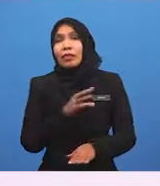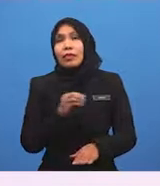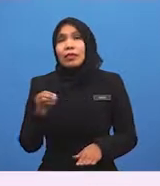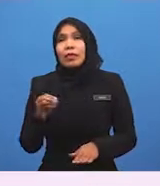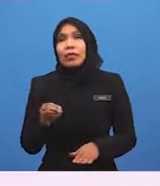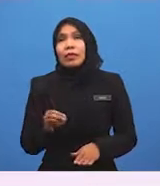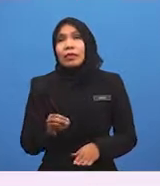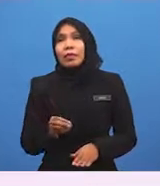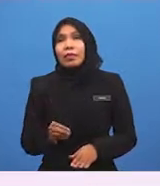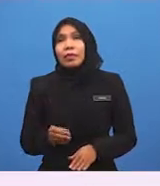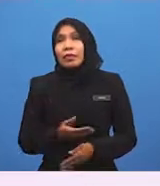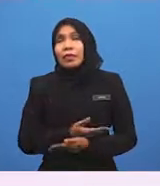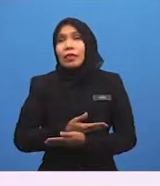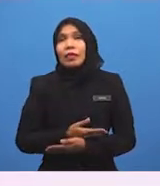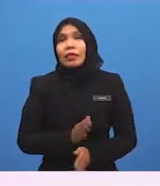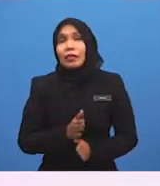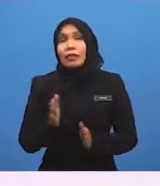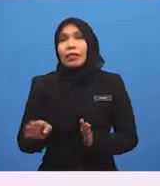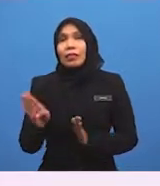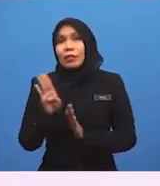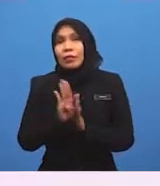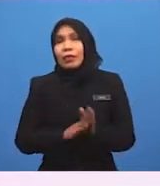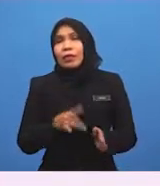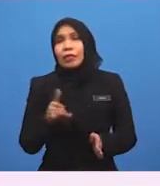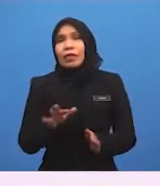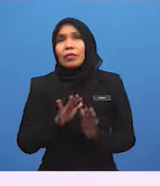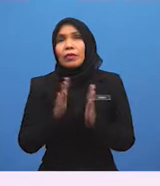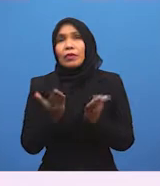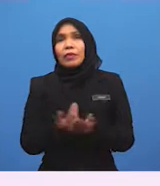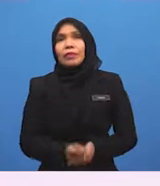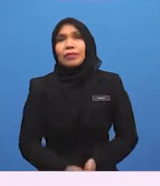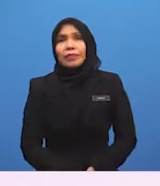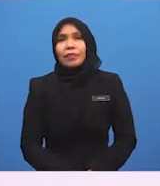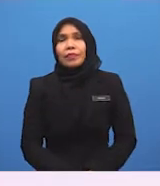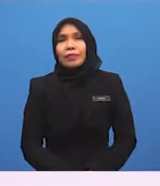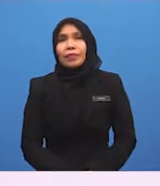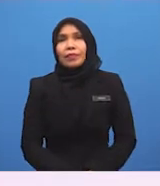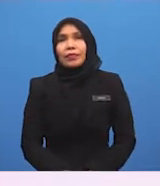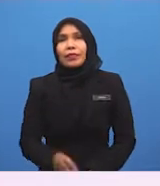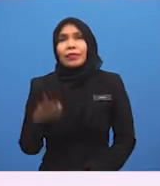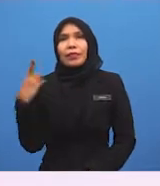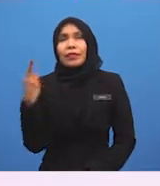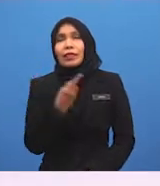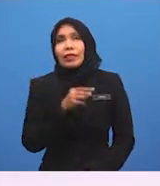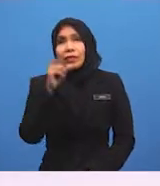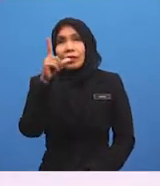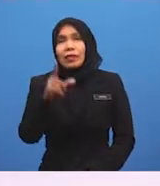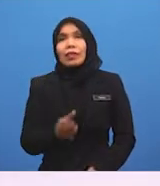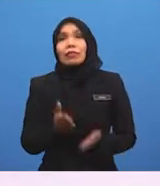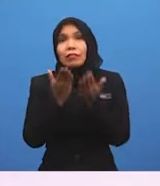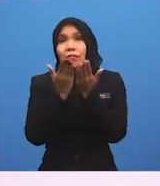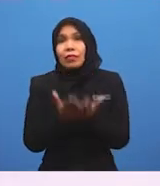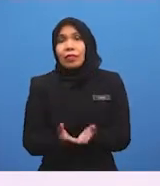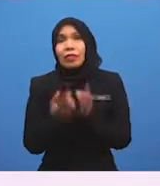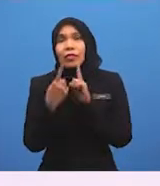masa untuk kamu berfikir. Baik, murid-murid. Kita lihat cadangan jawapan sekarang.